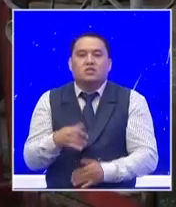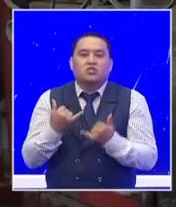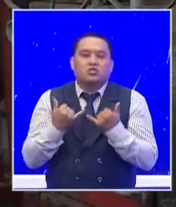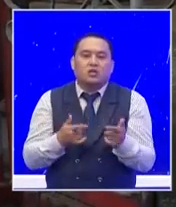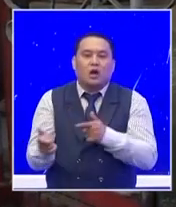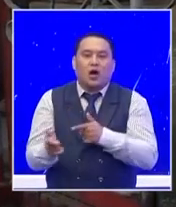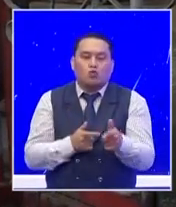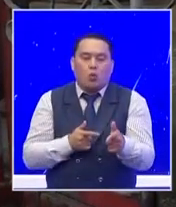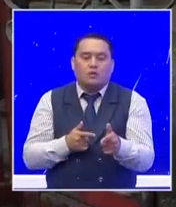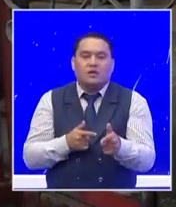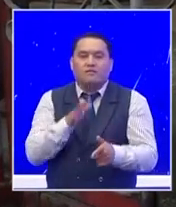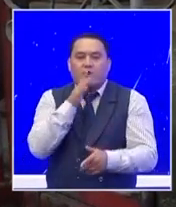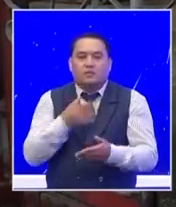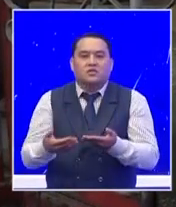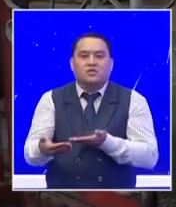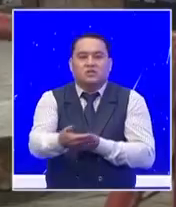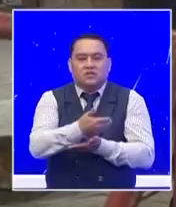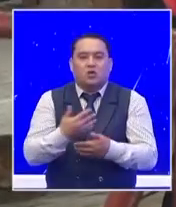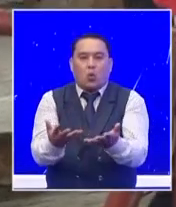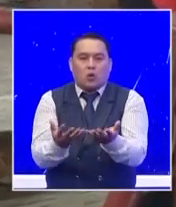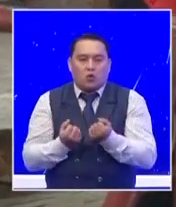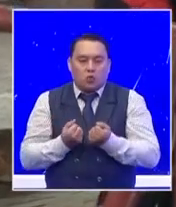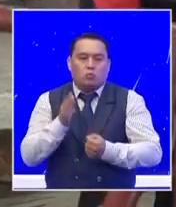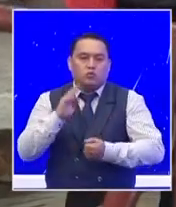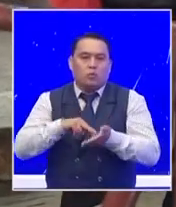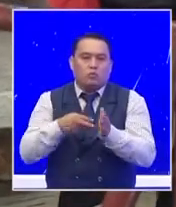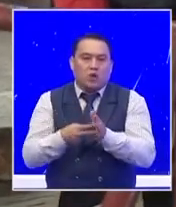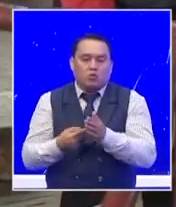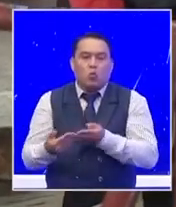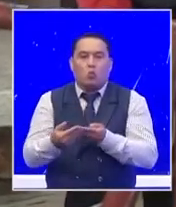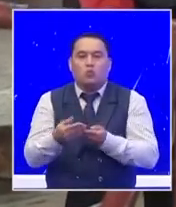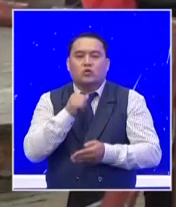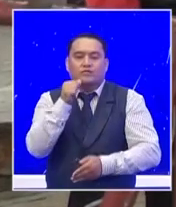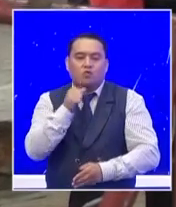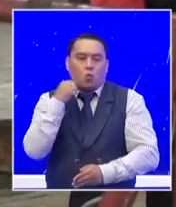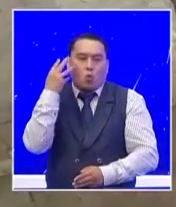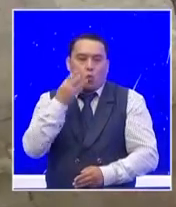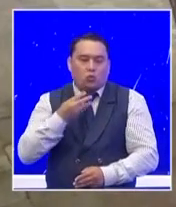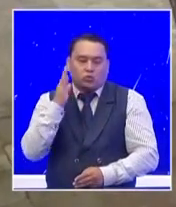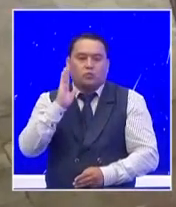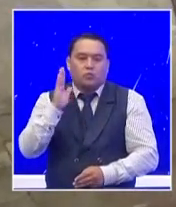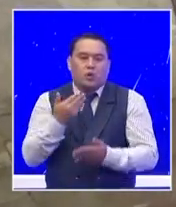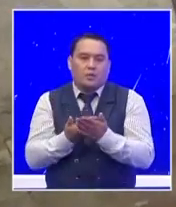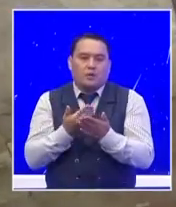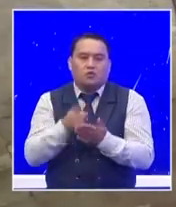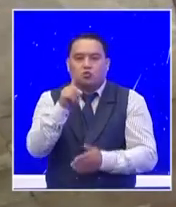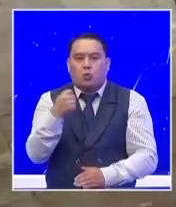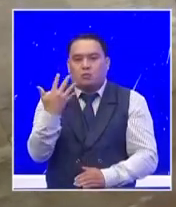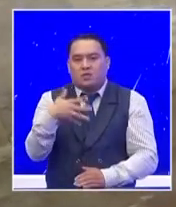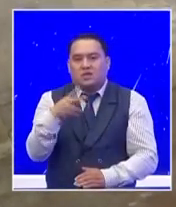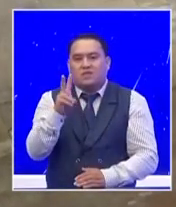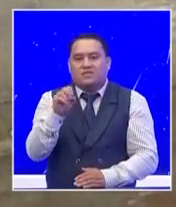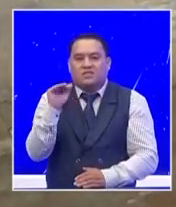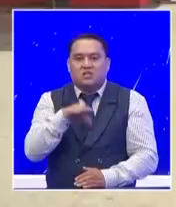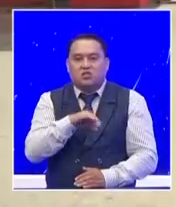они готовят производство к сезону сбора сахарной свеклы. В этом году планируемый урожай сладкого корнеплода в Аксуйском районе составляет 150-200